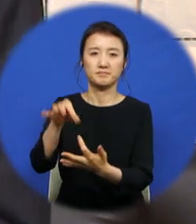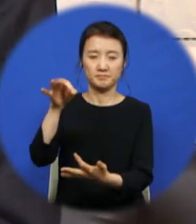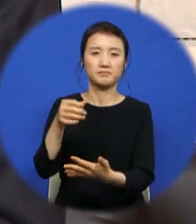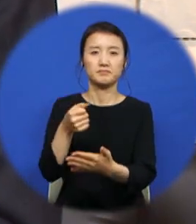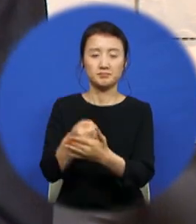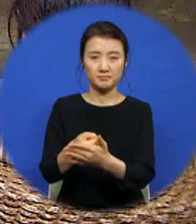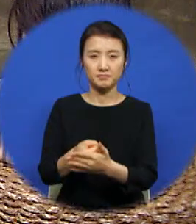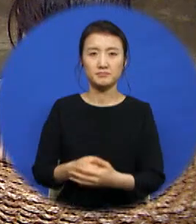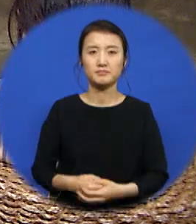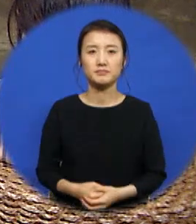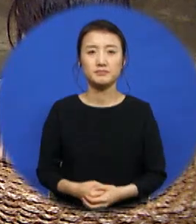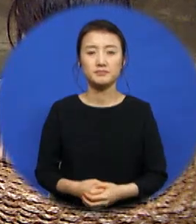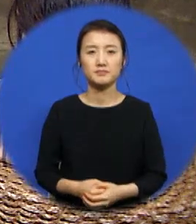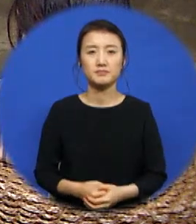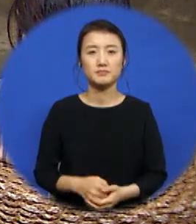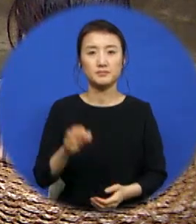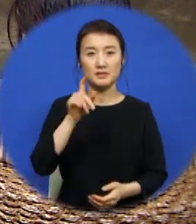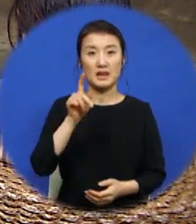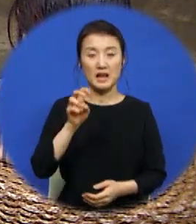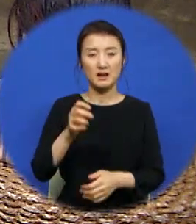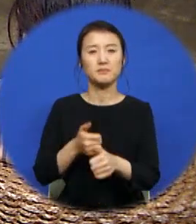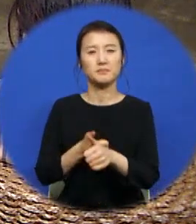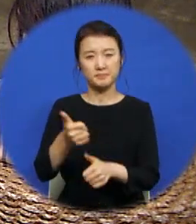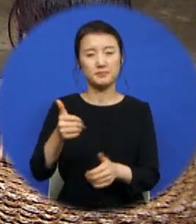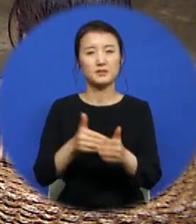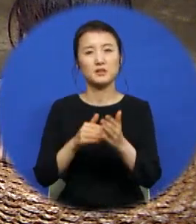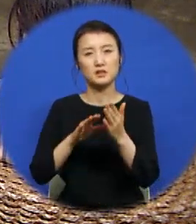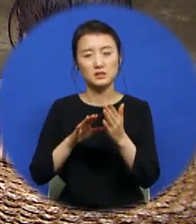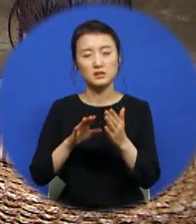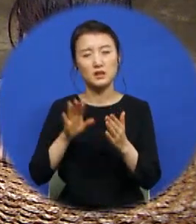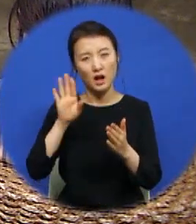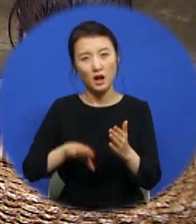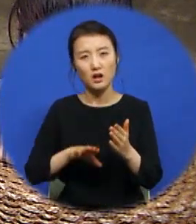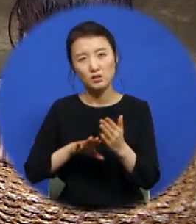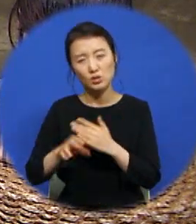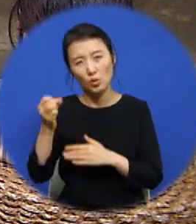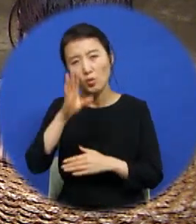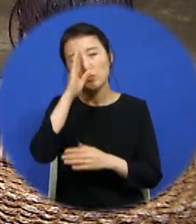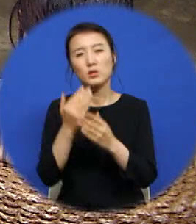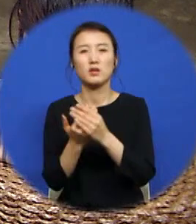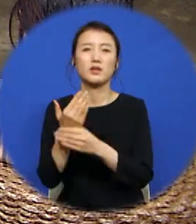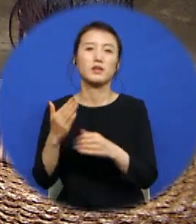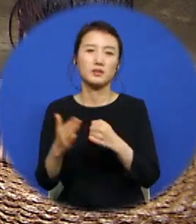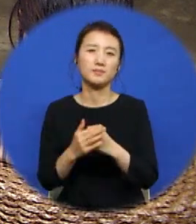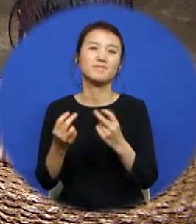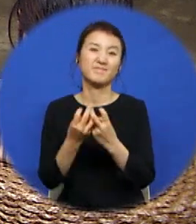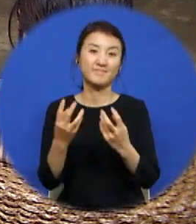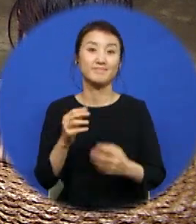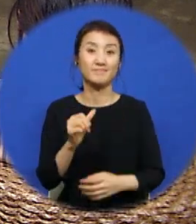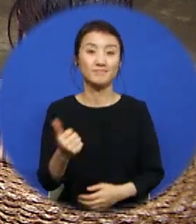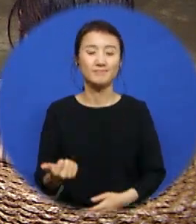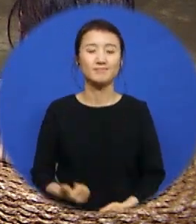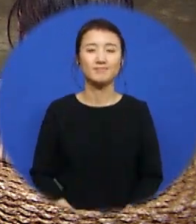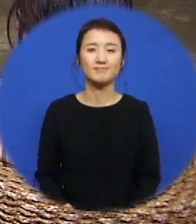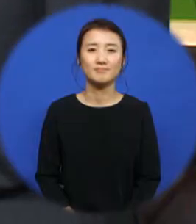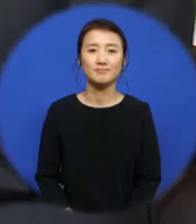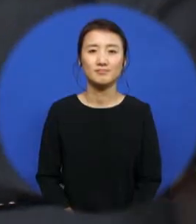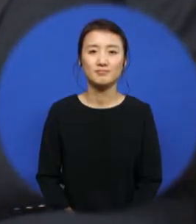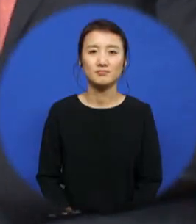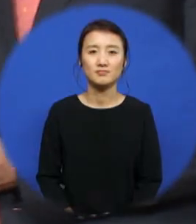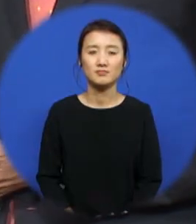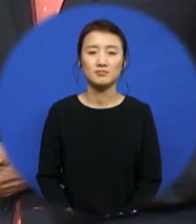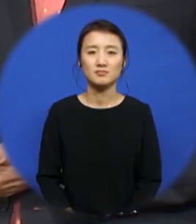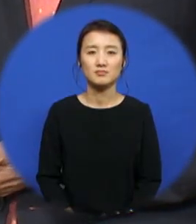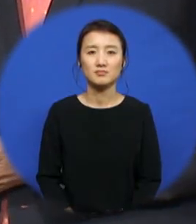이제 암은 극복하는 데 그 다음에 온 뱀 때문에 돌아가셨어요 nd 글라 오고 참 멋진 분입니다 예 그